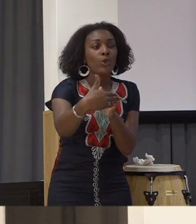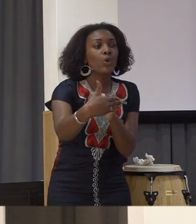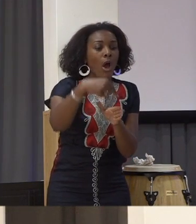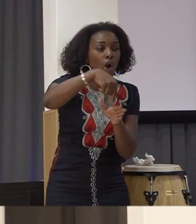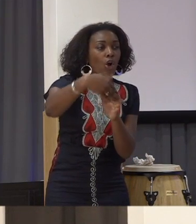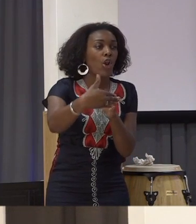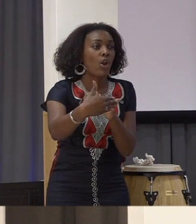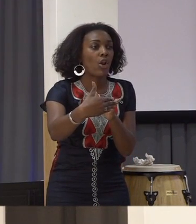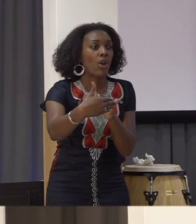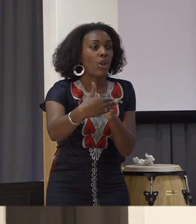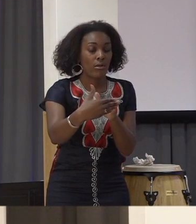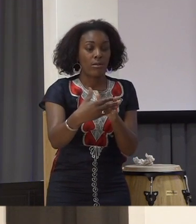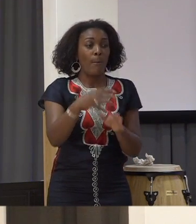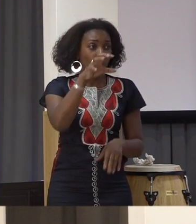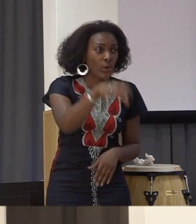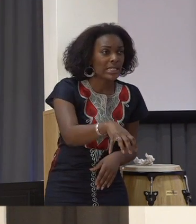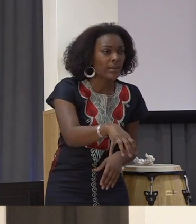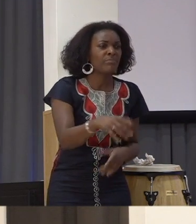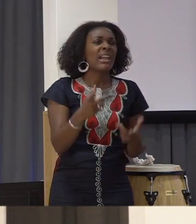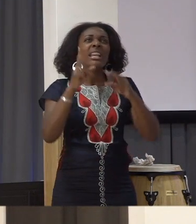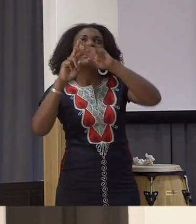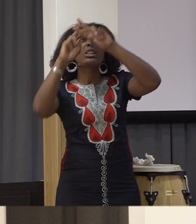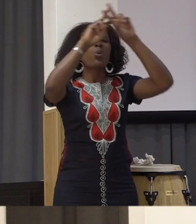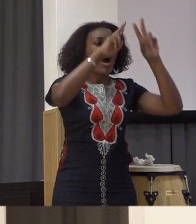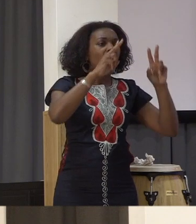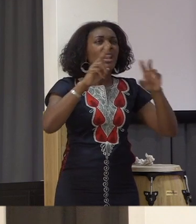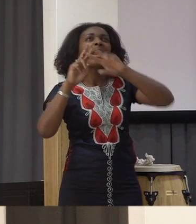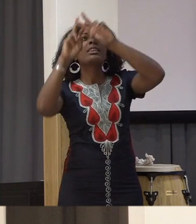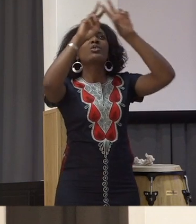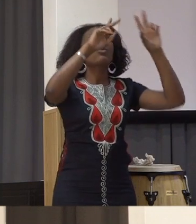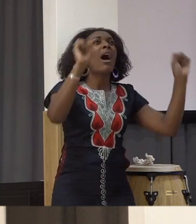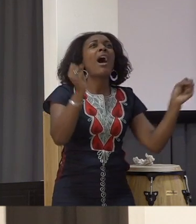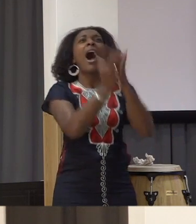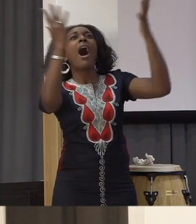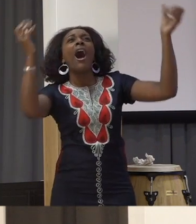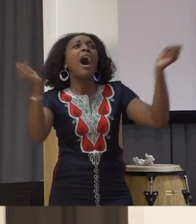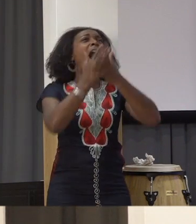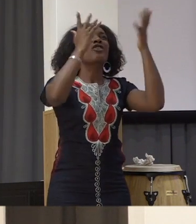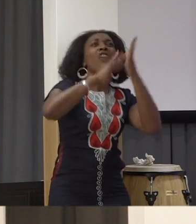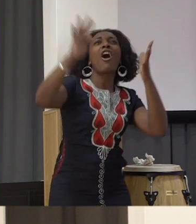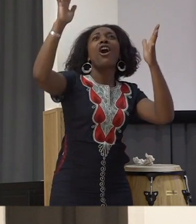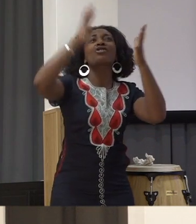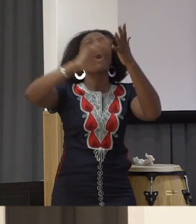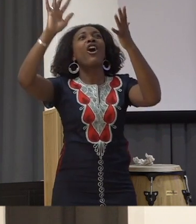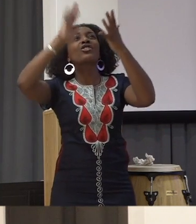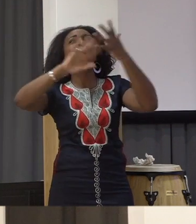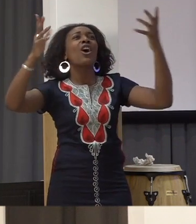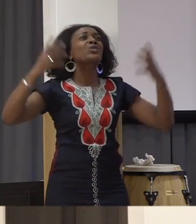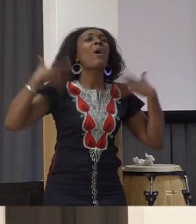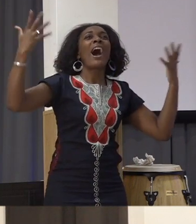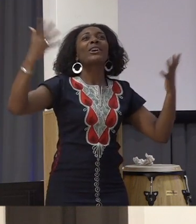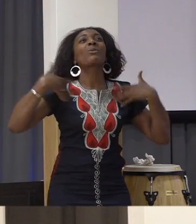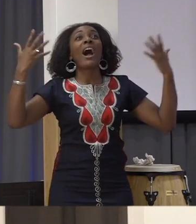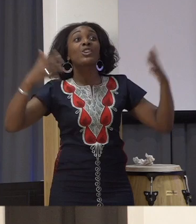que les étoiles du matin éclataient en chants d'allégresse et que tous les fils de